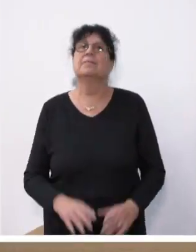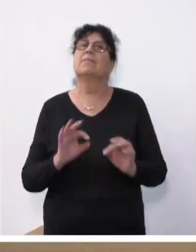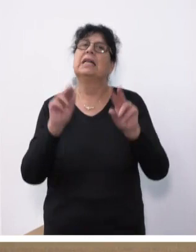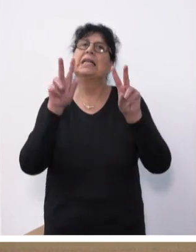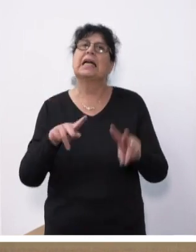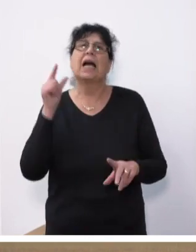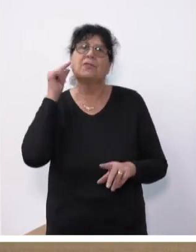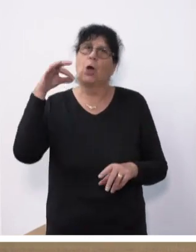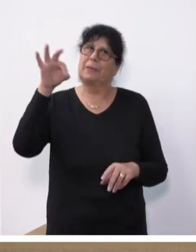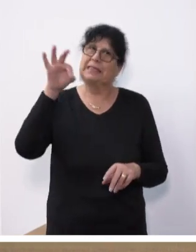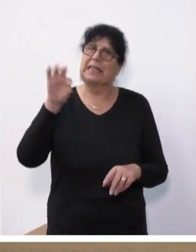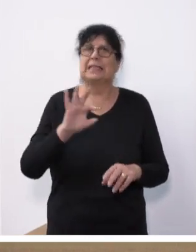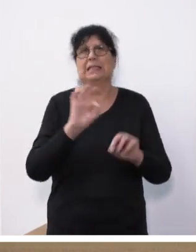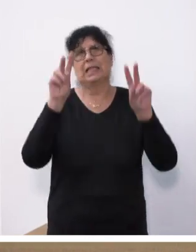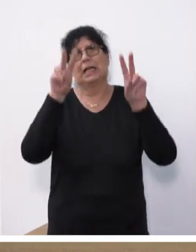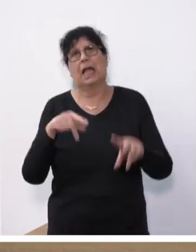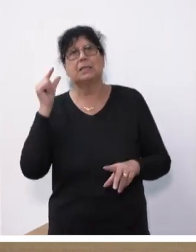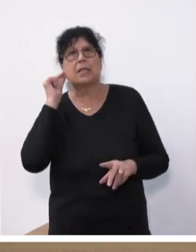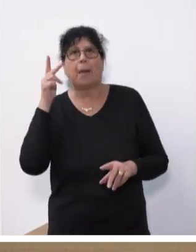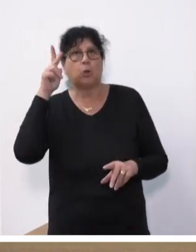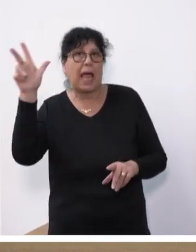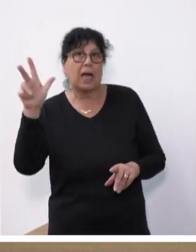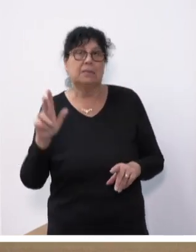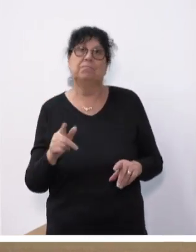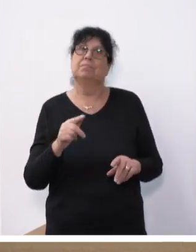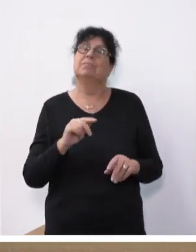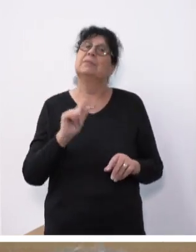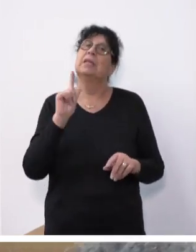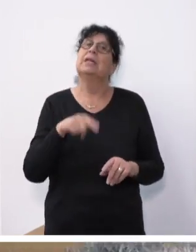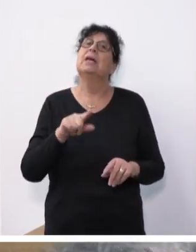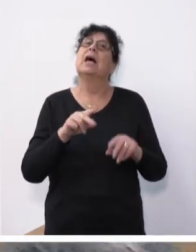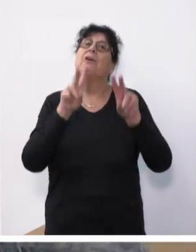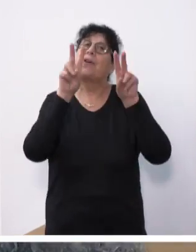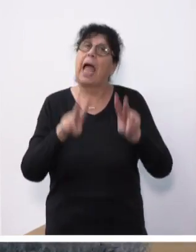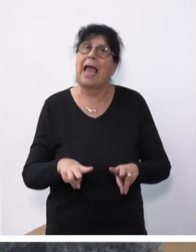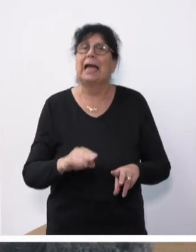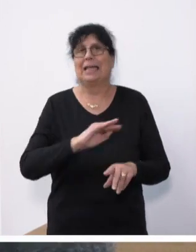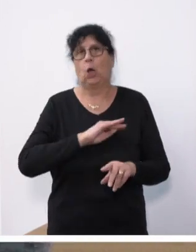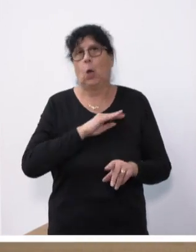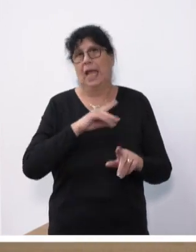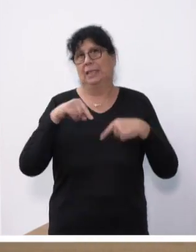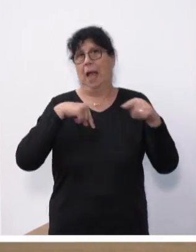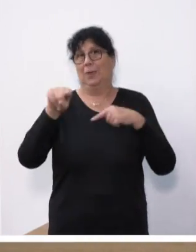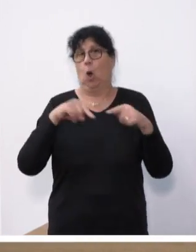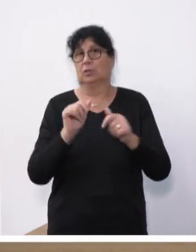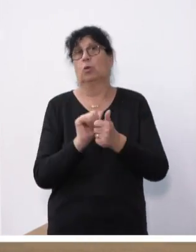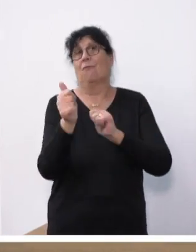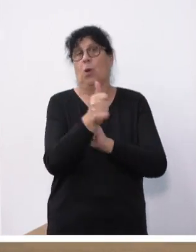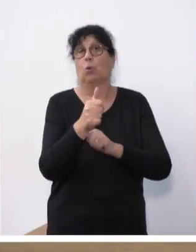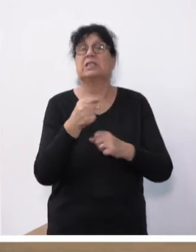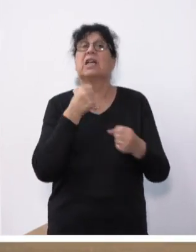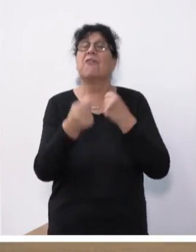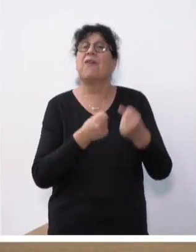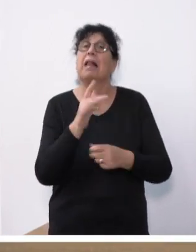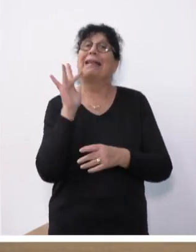Sehr geehrte Frau Präsidentin, meine sehr verehrten Damen und Herren, verehrte Kollegen Abgeordnete. Vorneweg, Gewalt gegen Frauen ist ganz